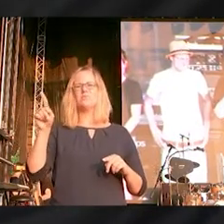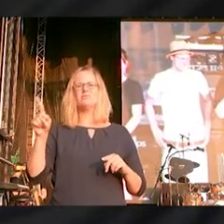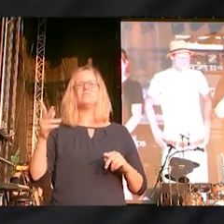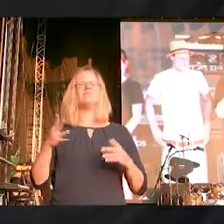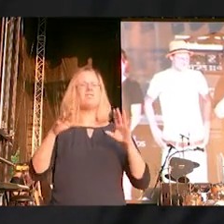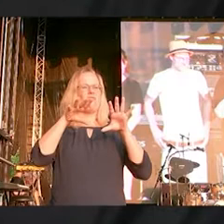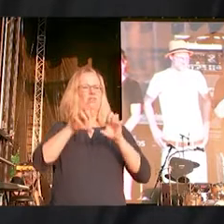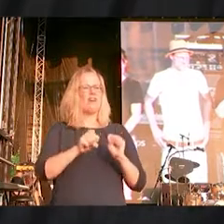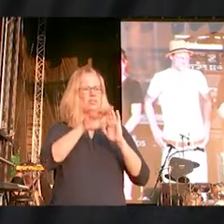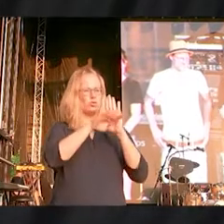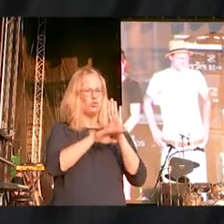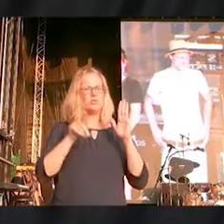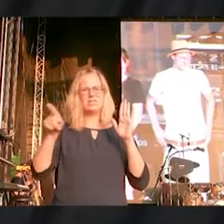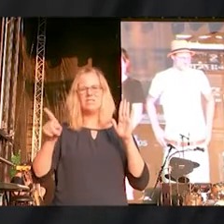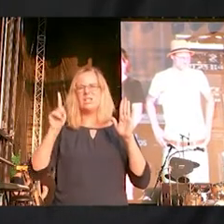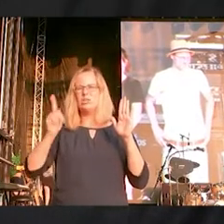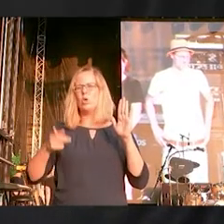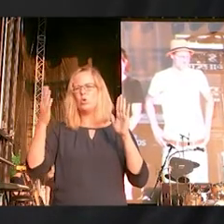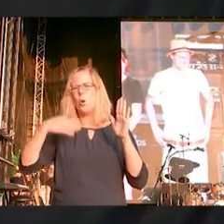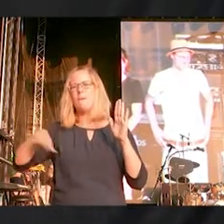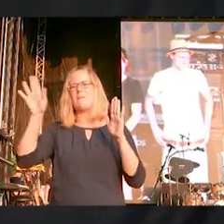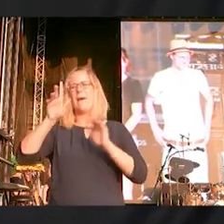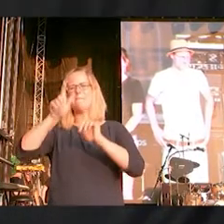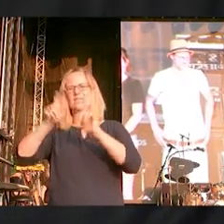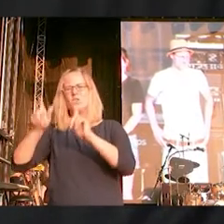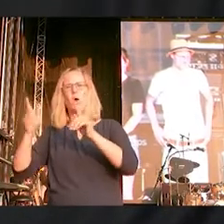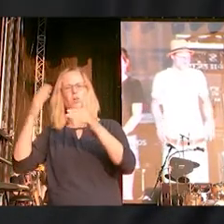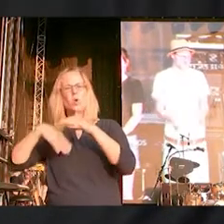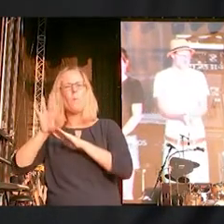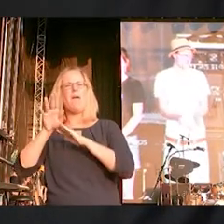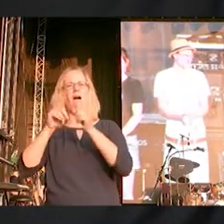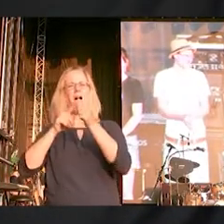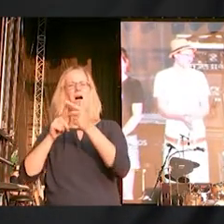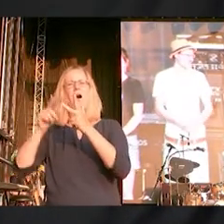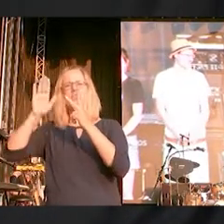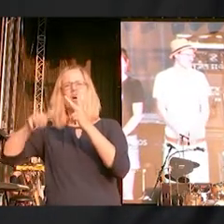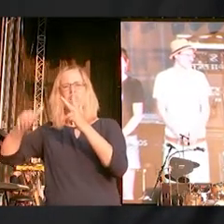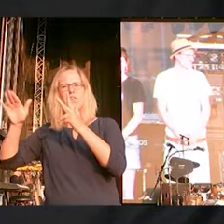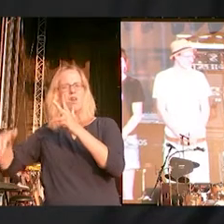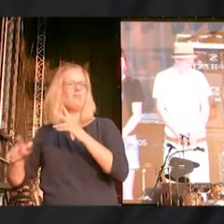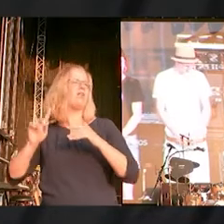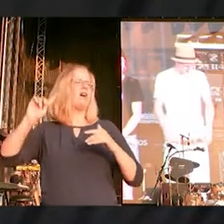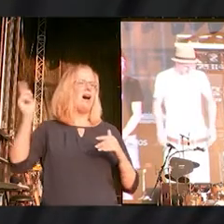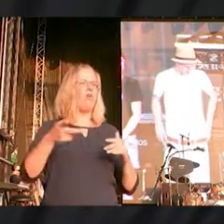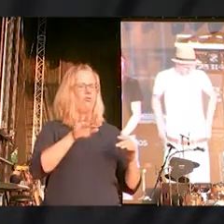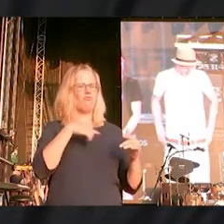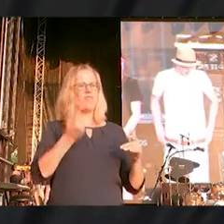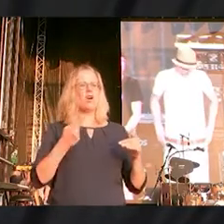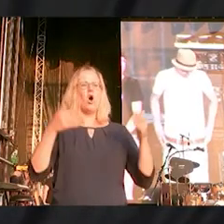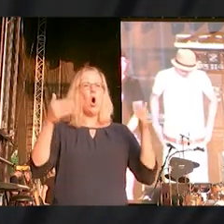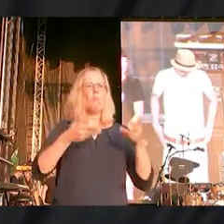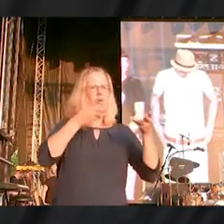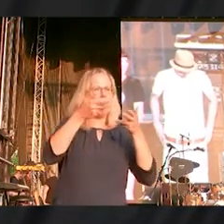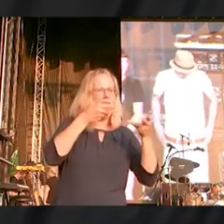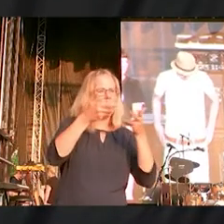noch mehr Befugnissen und noch mehr Personal hervorgeht. Und wir stehen zusammen mit den Opferberatungen Seite an Seite von